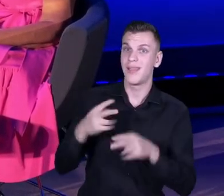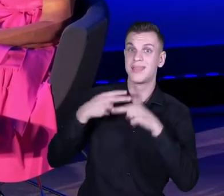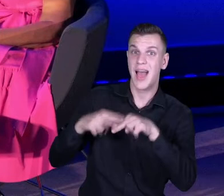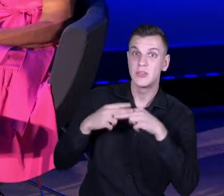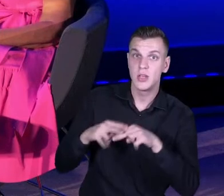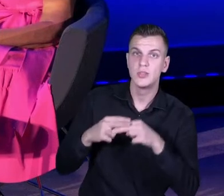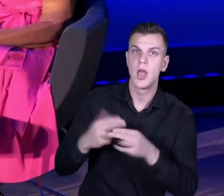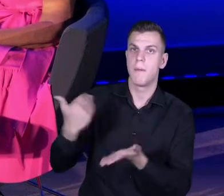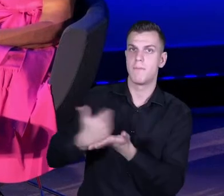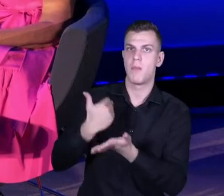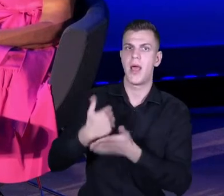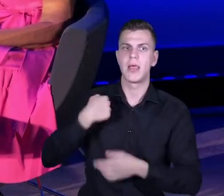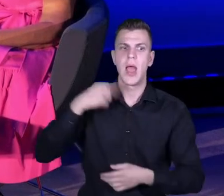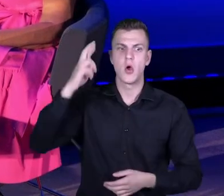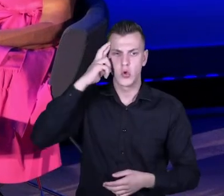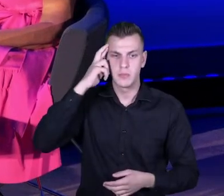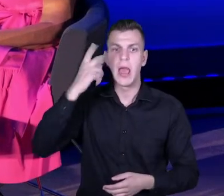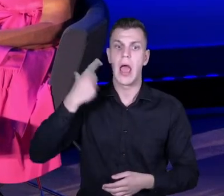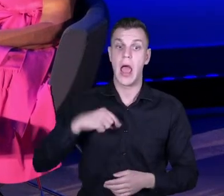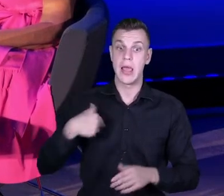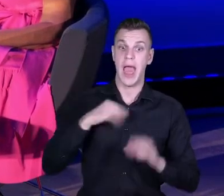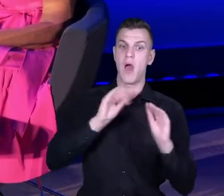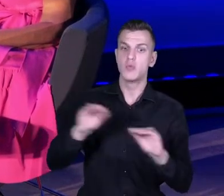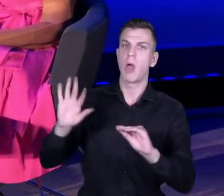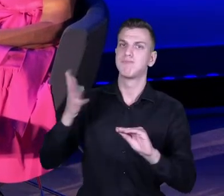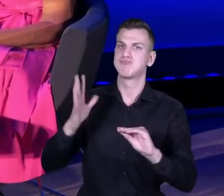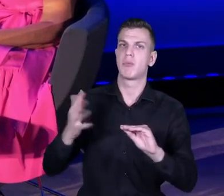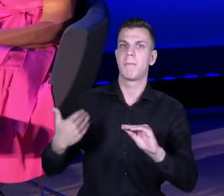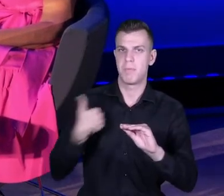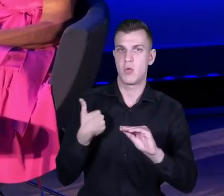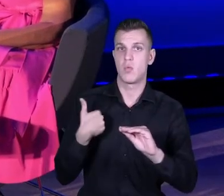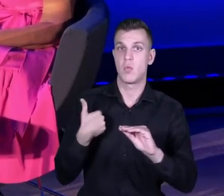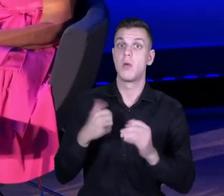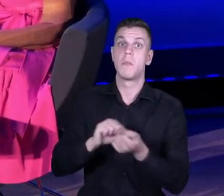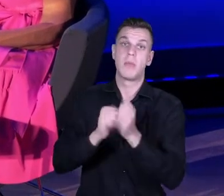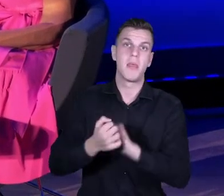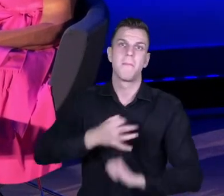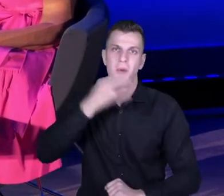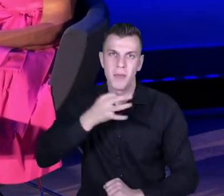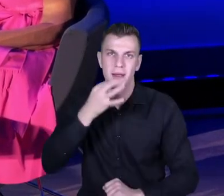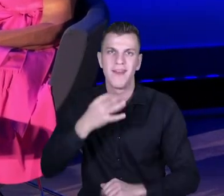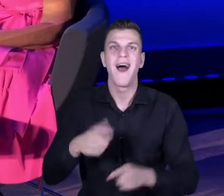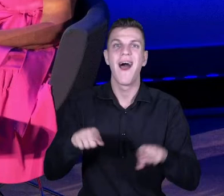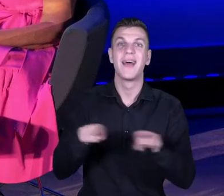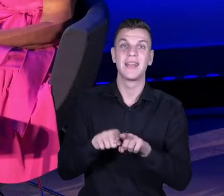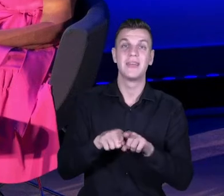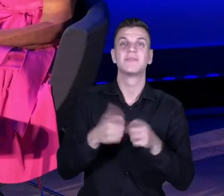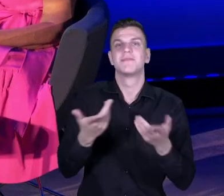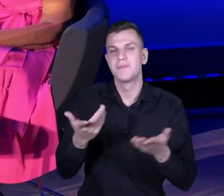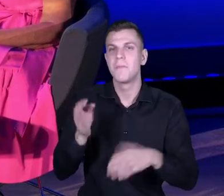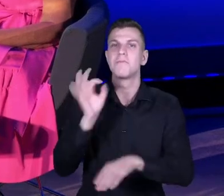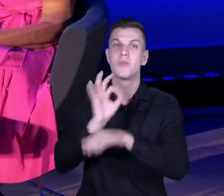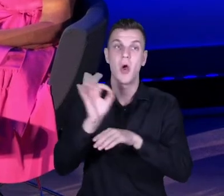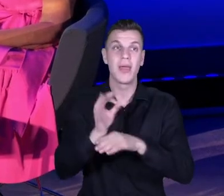im dostrzec obszary do zmiany we własnej praktyce. Zupełnie niezależnie mieliśmy w tym projekcie także linie rozwoju nauczycielskie dla